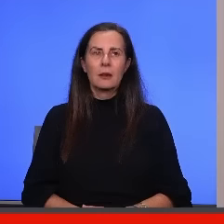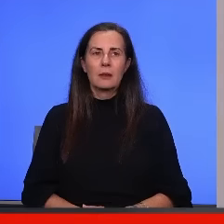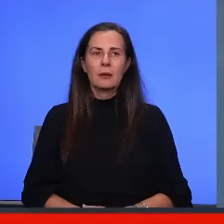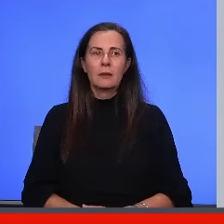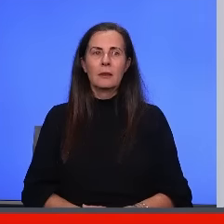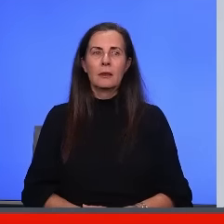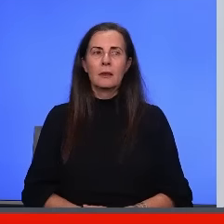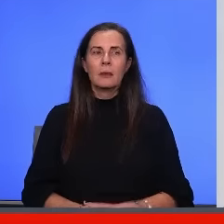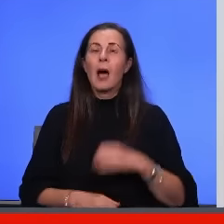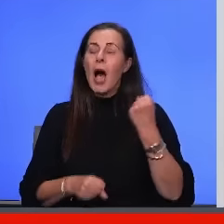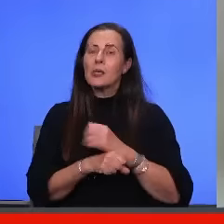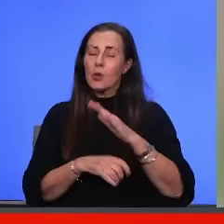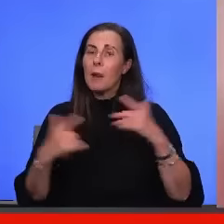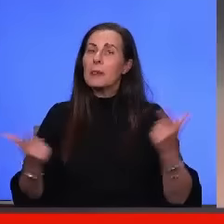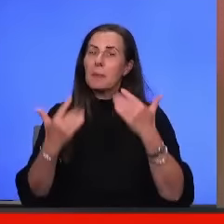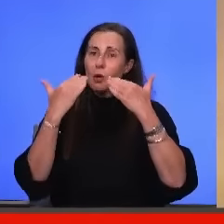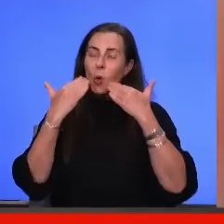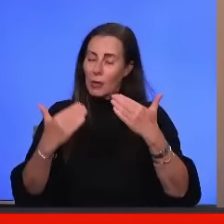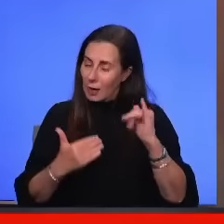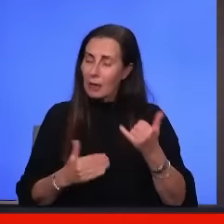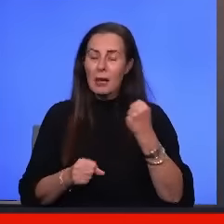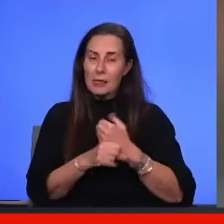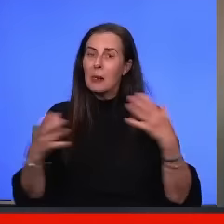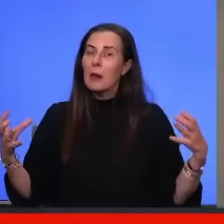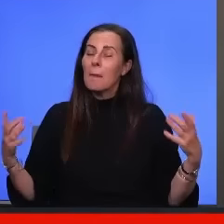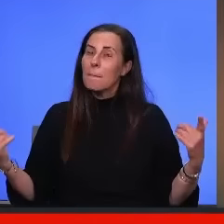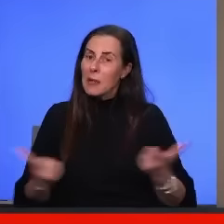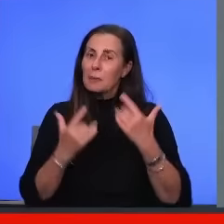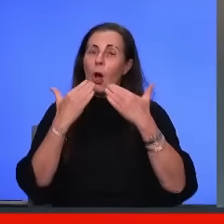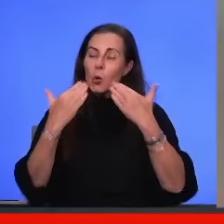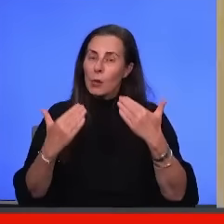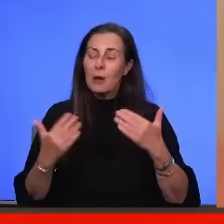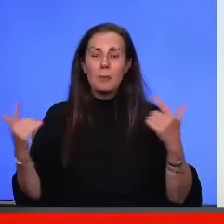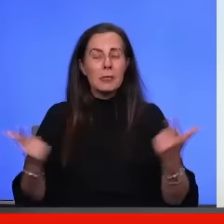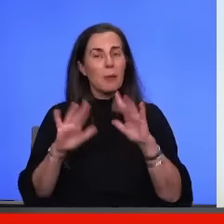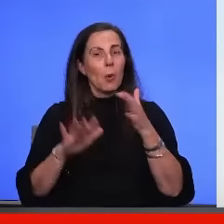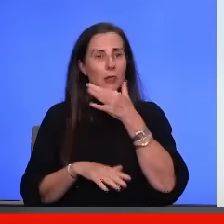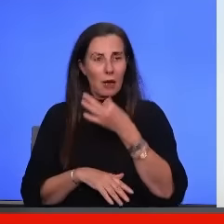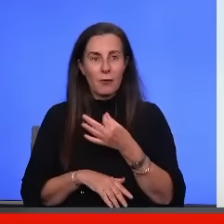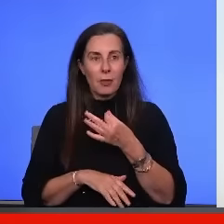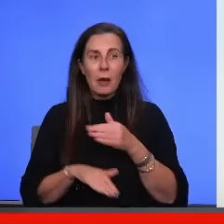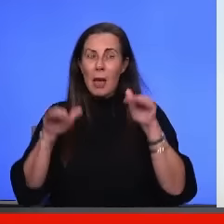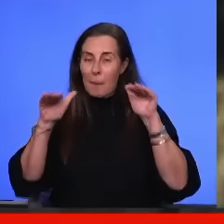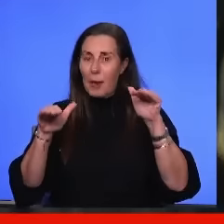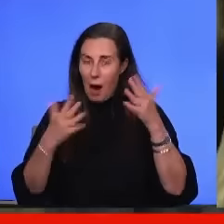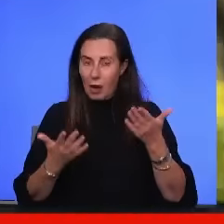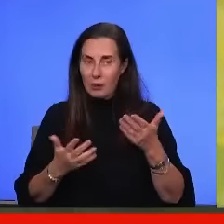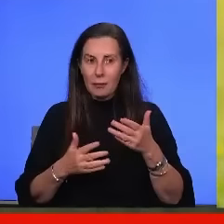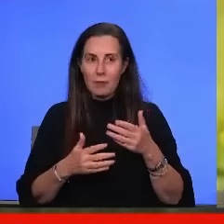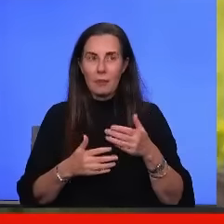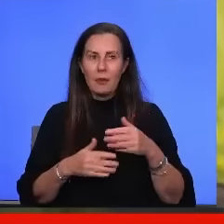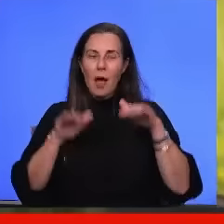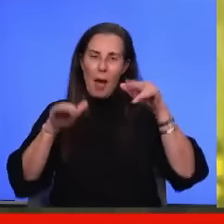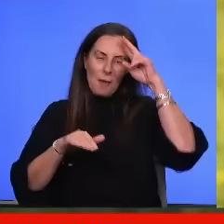ועשינו בגלל זה גם כן מסיבת הודיה. כן, עשיתם? עשינו מסיבת הודיה, מסיבה מאוד יפה. בירכתם הגומל? אבא בירך